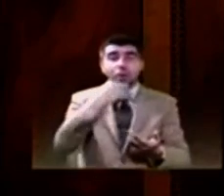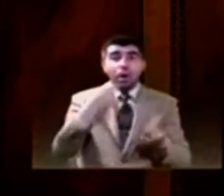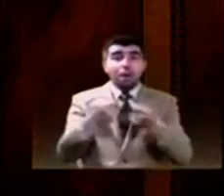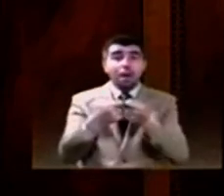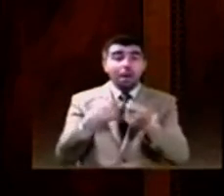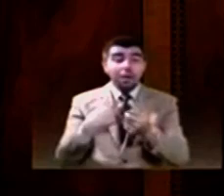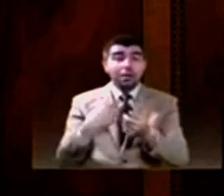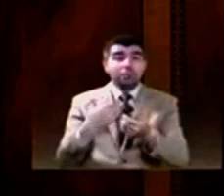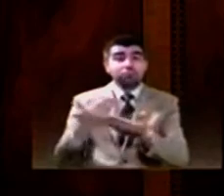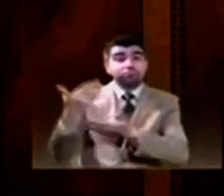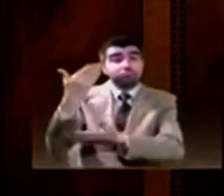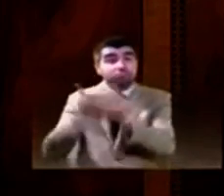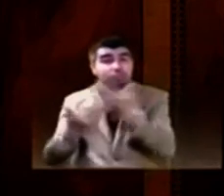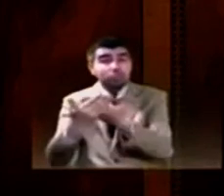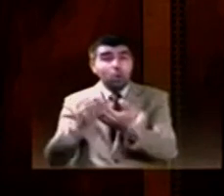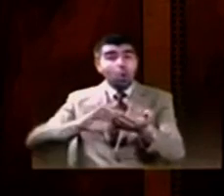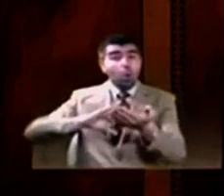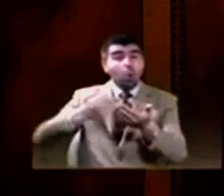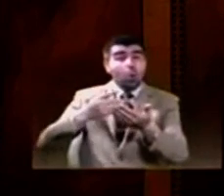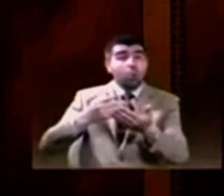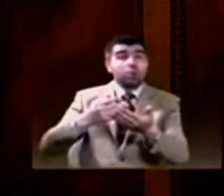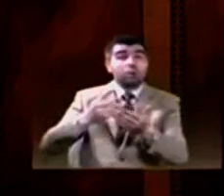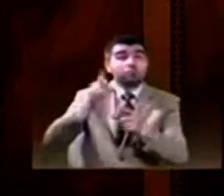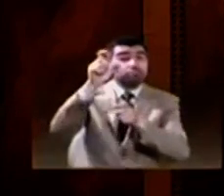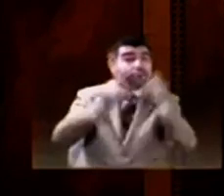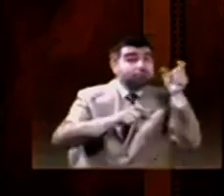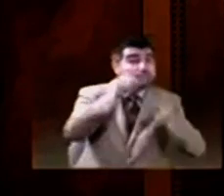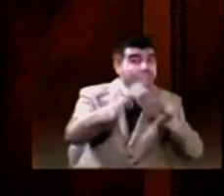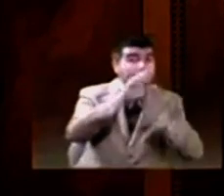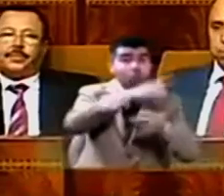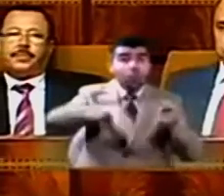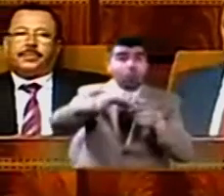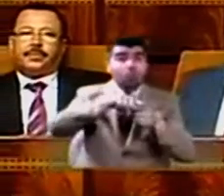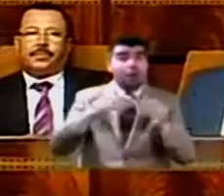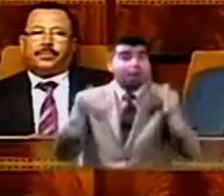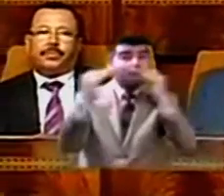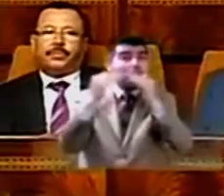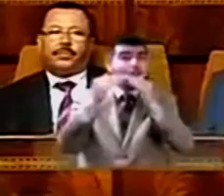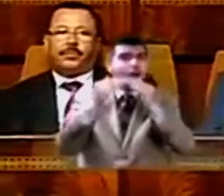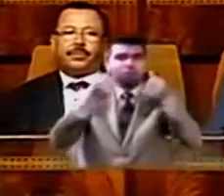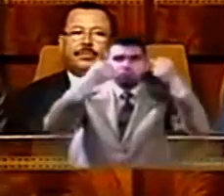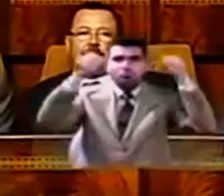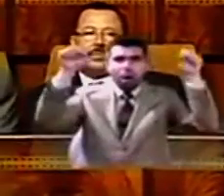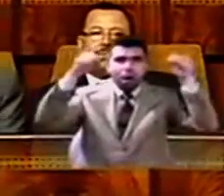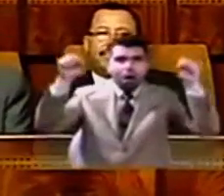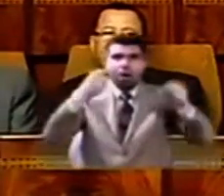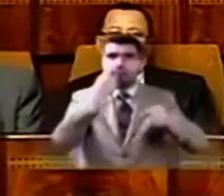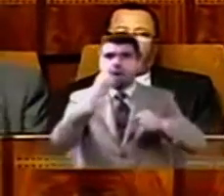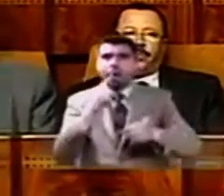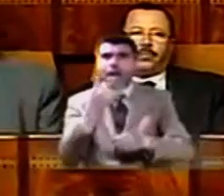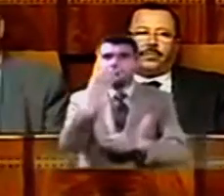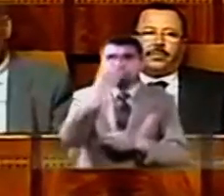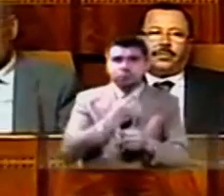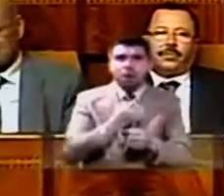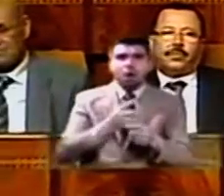تجي تتخذ الإجراءات اللي فيها المصلحة ديال الشعب وديال المجتمع تنوضوا تبداو تتعايروا،